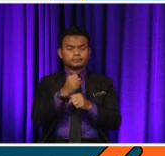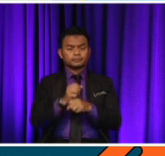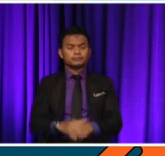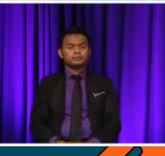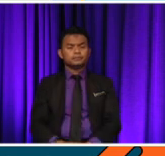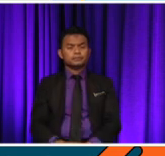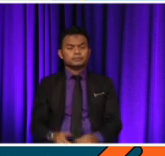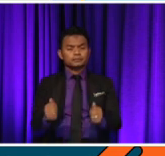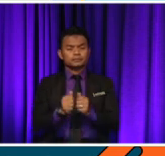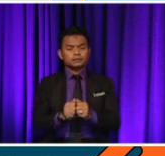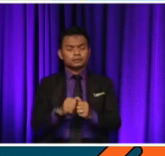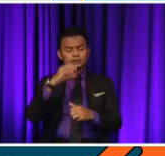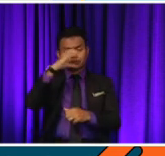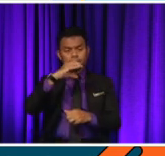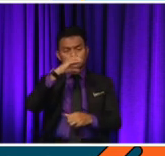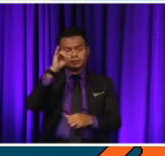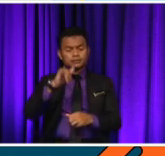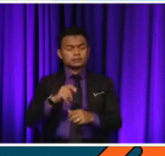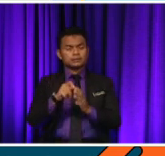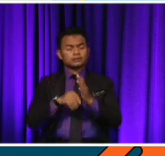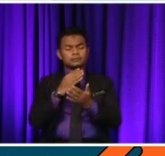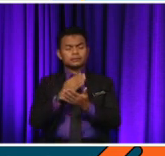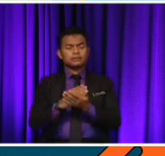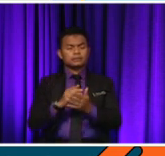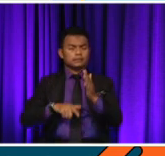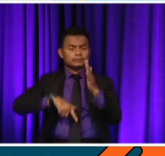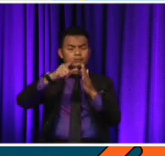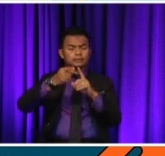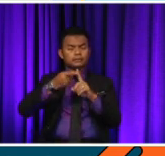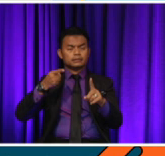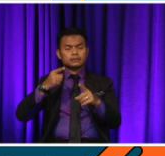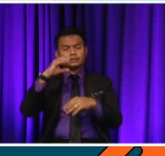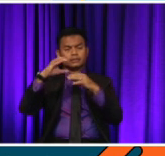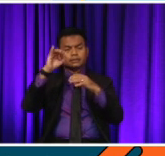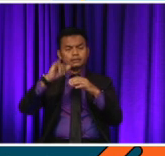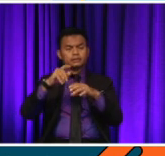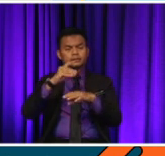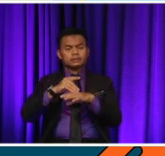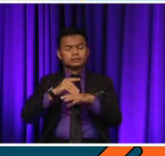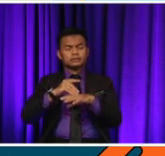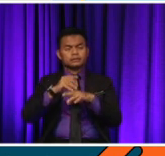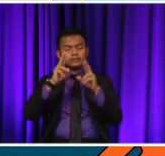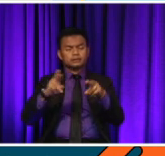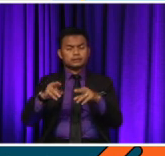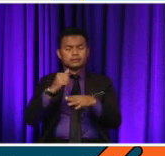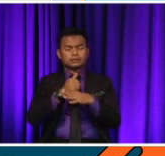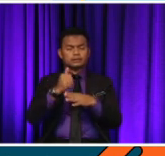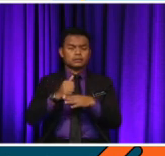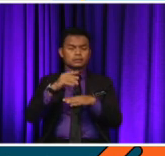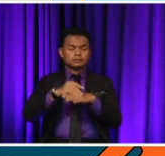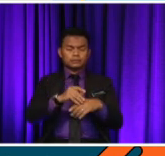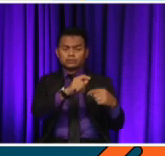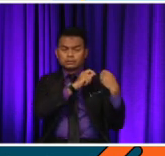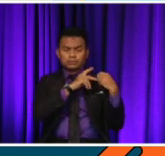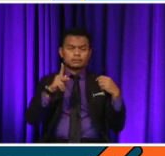terbaik melebihi perkara yang telah dirancang atau dipertanggungjawabkan kepadanya Oke dengan